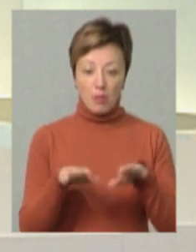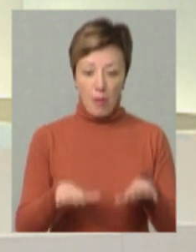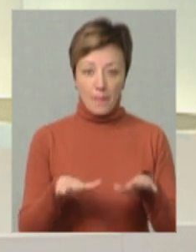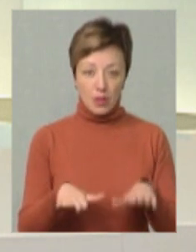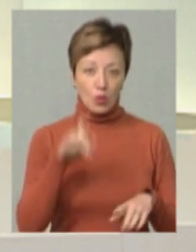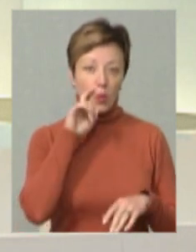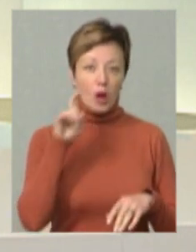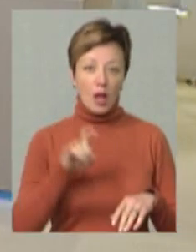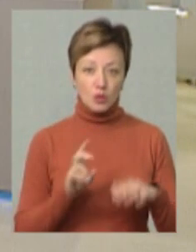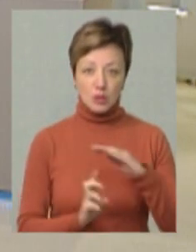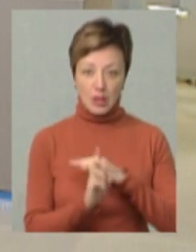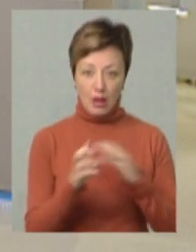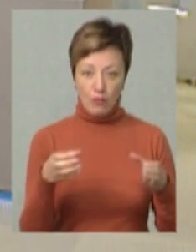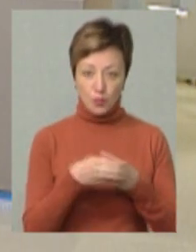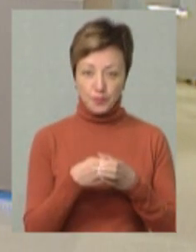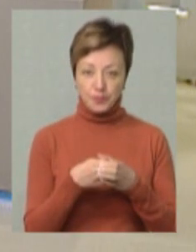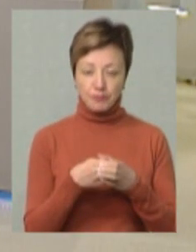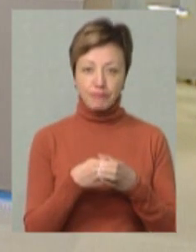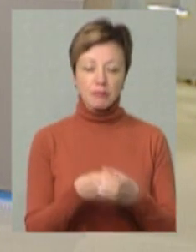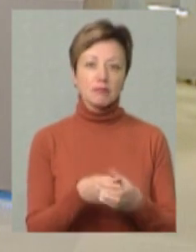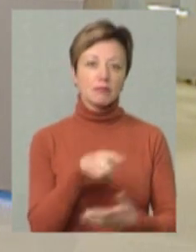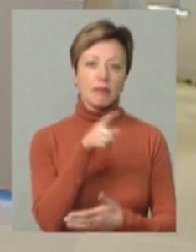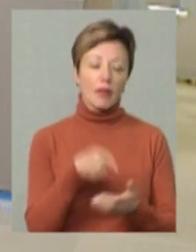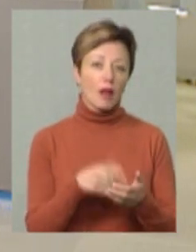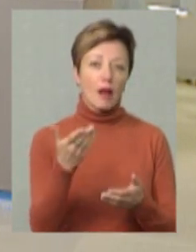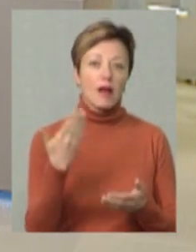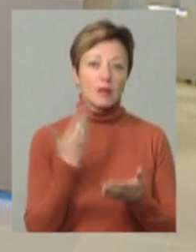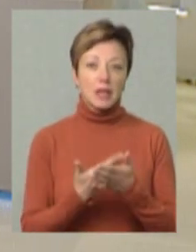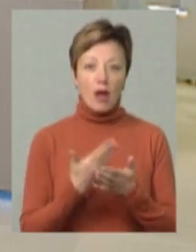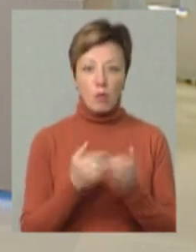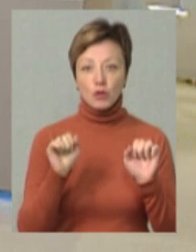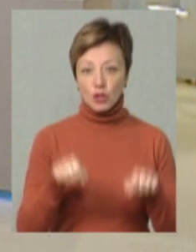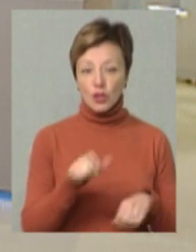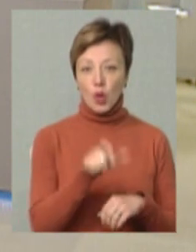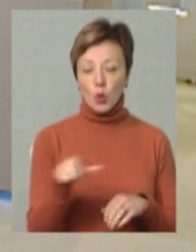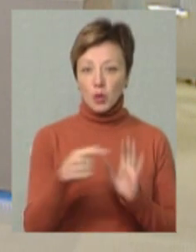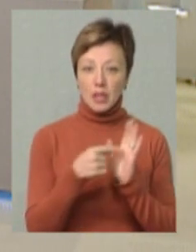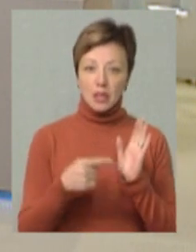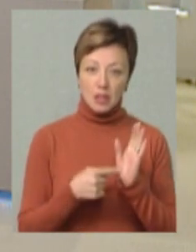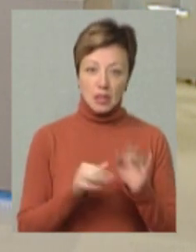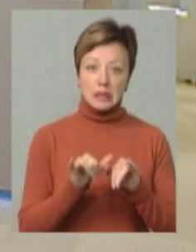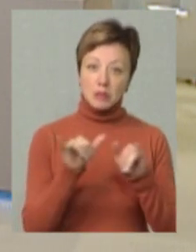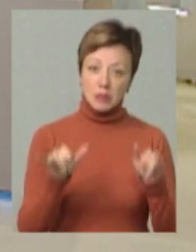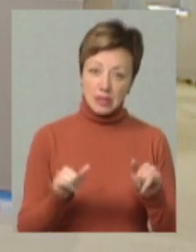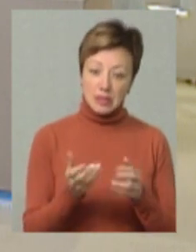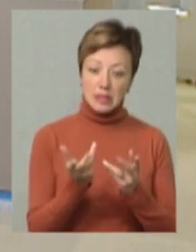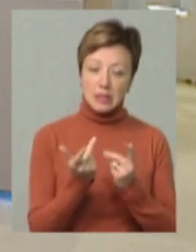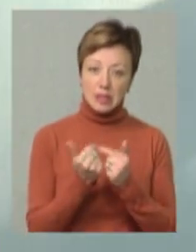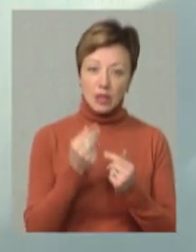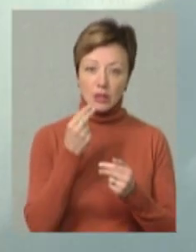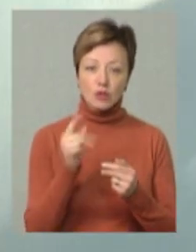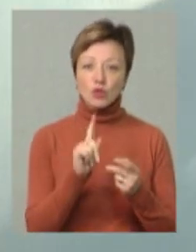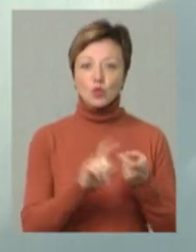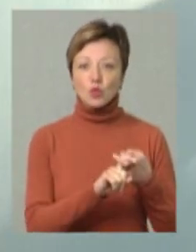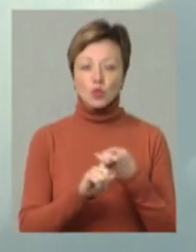церкву. Як вам здається, а можливо прихожани діляться, збільшується за кількість, от те, що